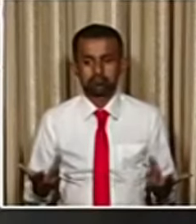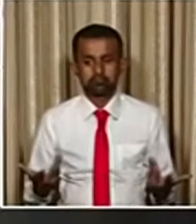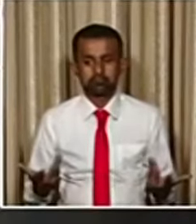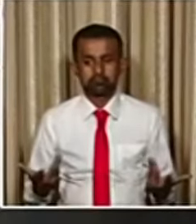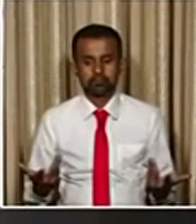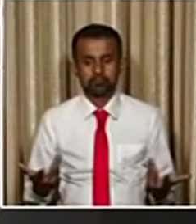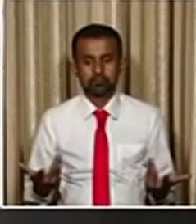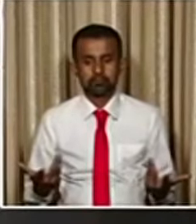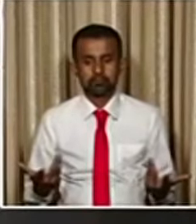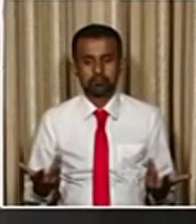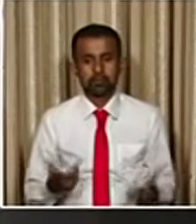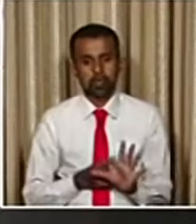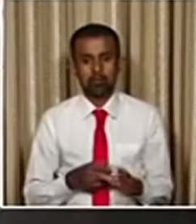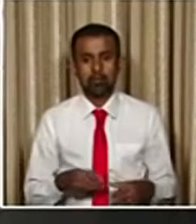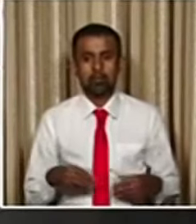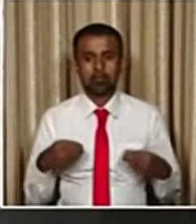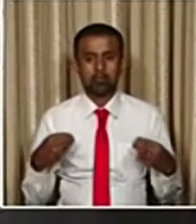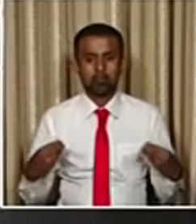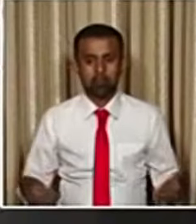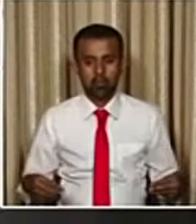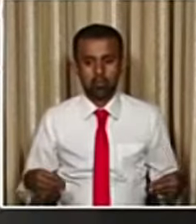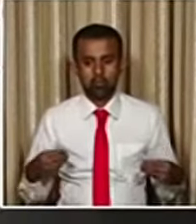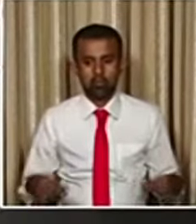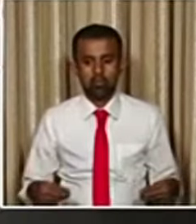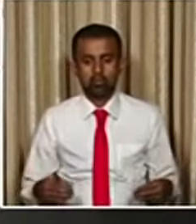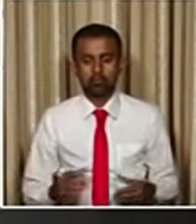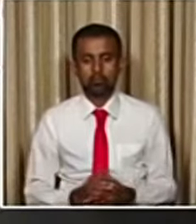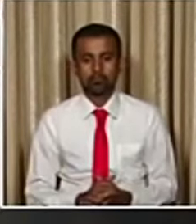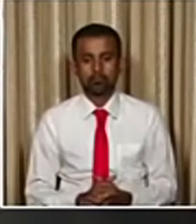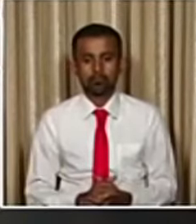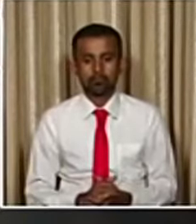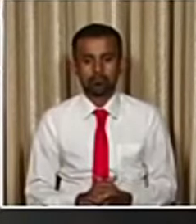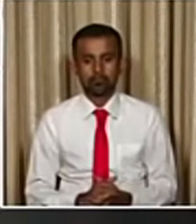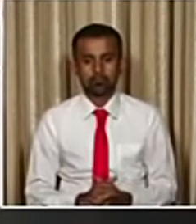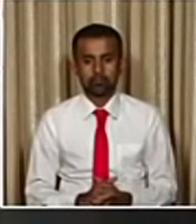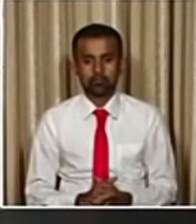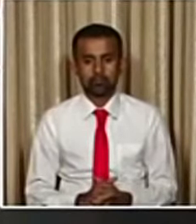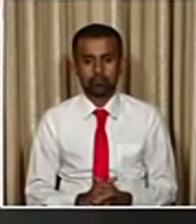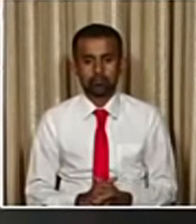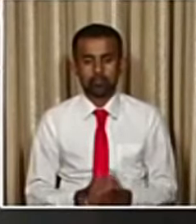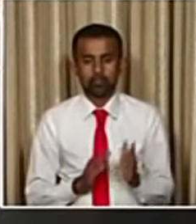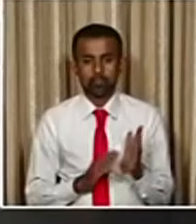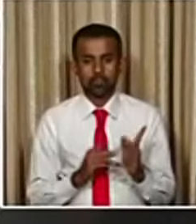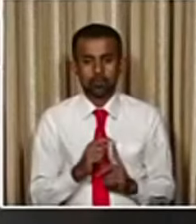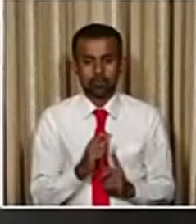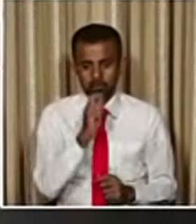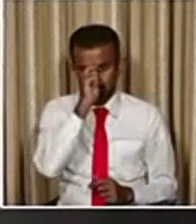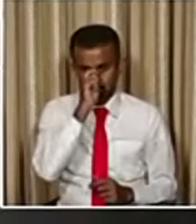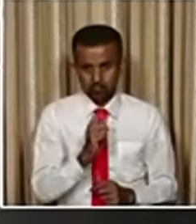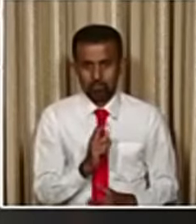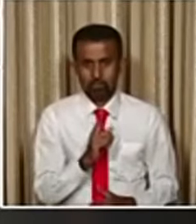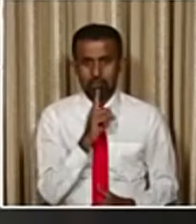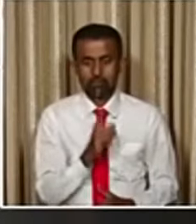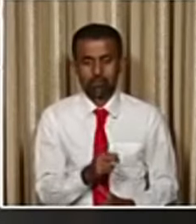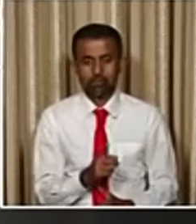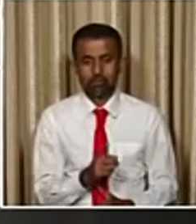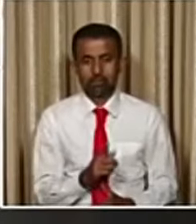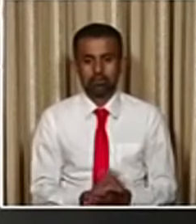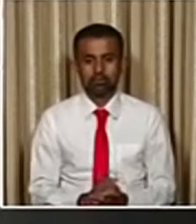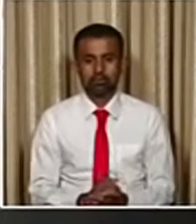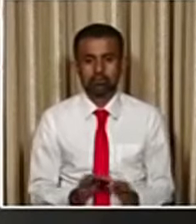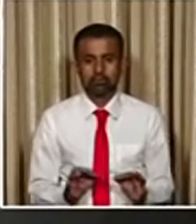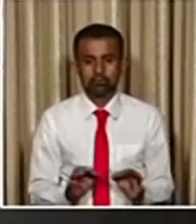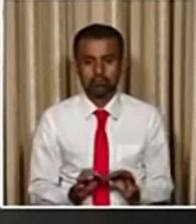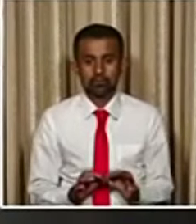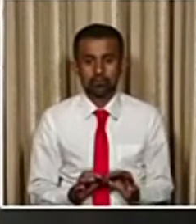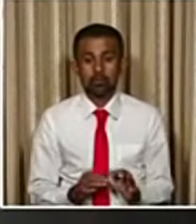ಮೇಕ ಹೆಮ ದಾಮ ಪಾಡು ಲಬನ್ ತೆಂಟ ತಮಾಯಿ ಎಣ್ಣೆ ಮೇಕ ಗರು ಅಮಿತ್ತುಮ ಮೇಕ ಇದಿರಿ ಪಚ್ಚರಾಮ ಮೇಕ